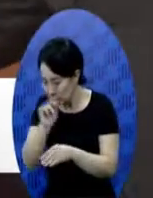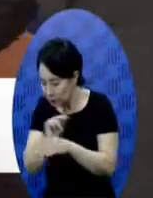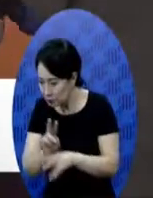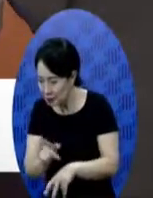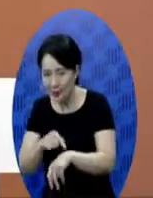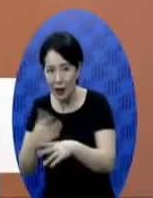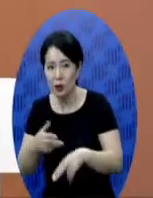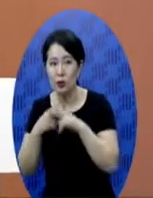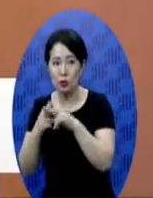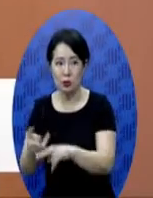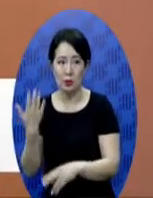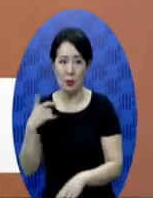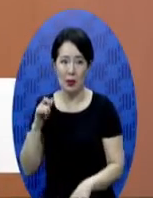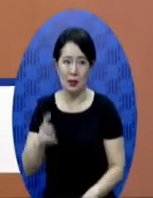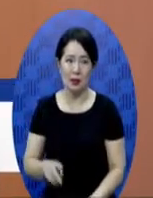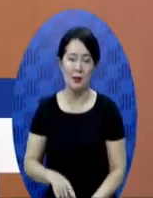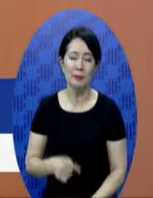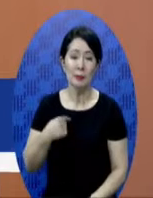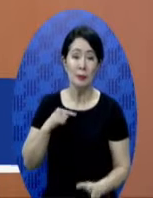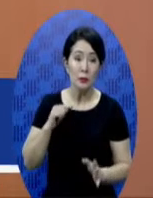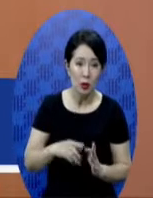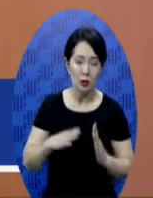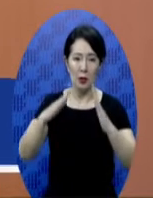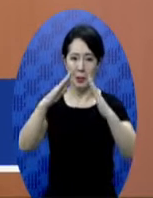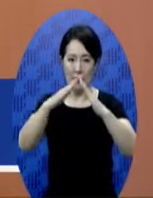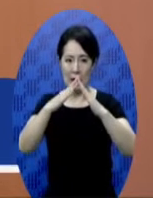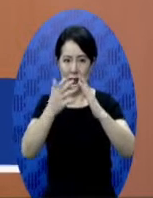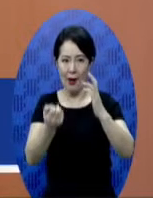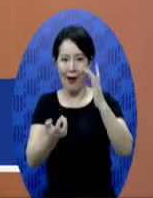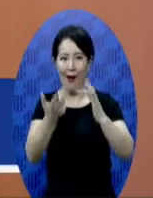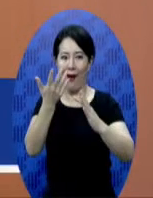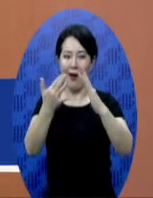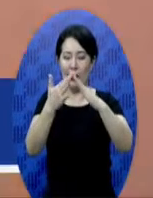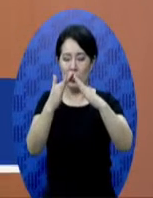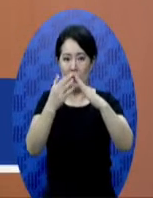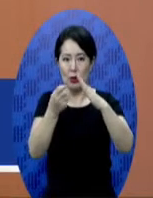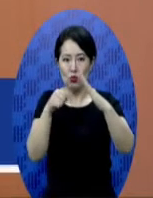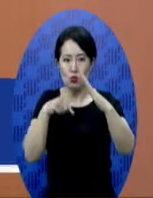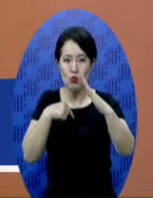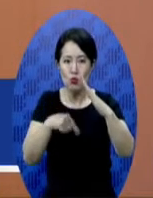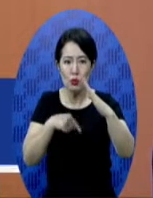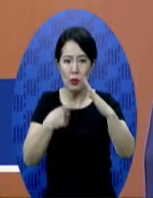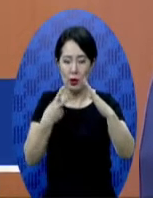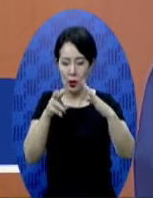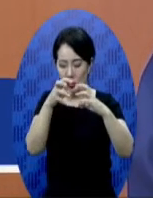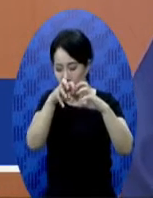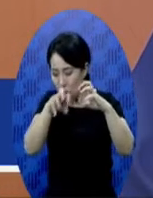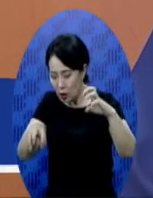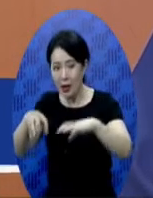юм аа. Бид нэг очиход байшингийн цонхоор гал дууралцчихсан. Яг хоёр алхмын зайтай